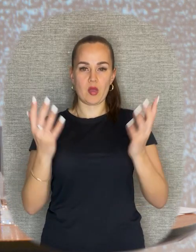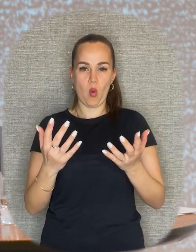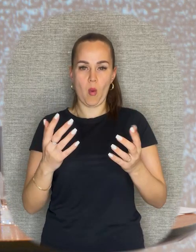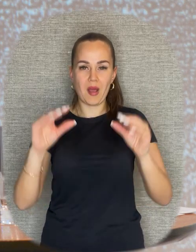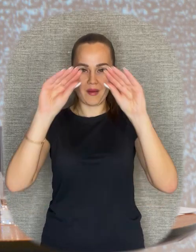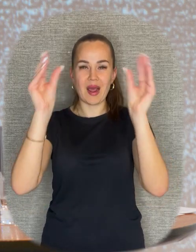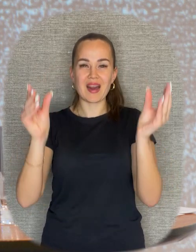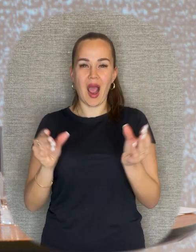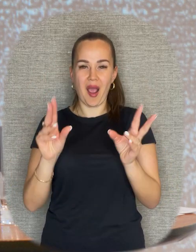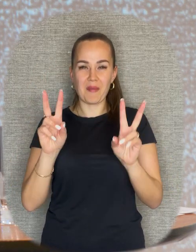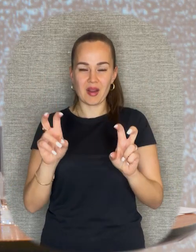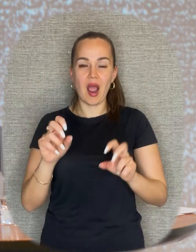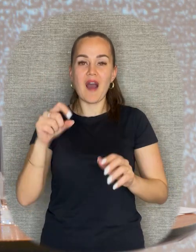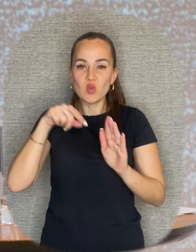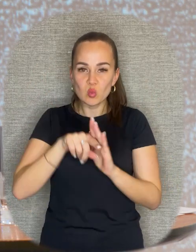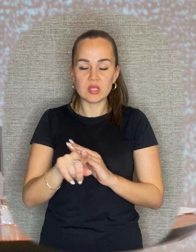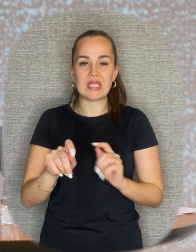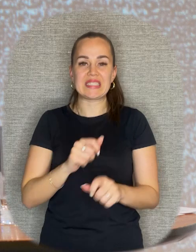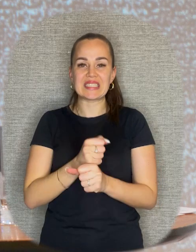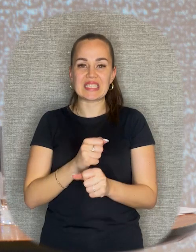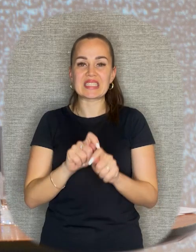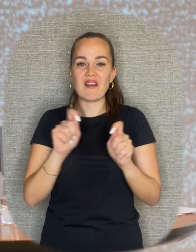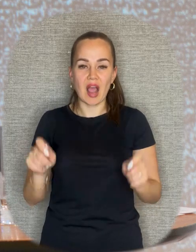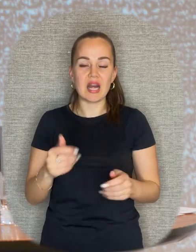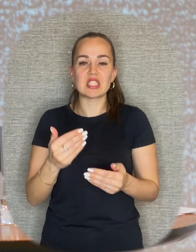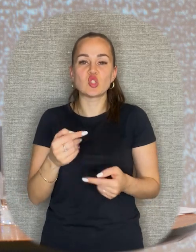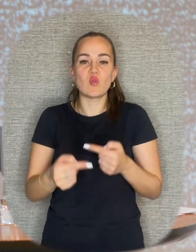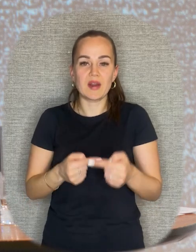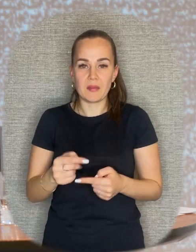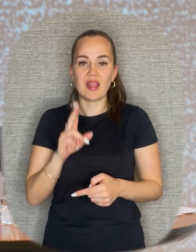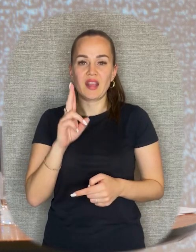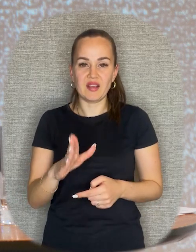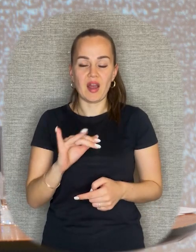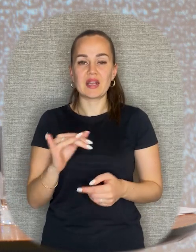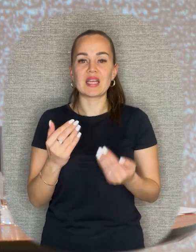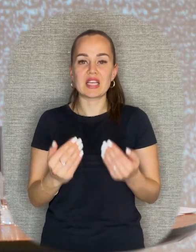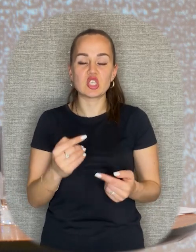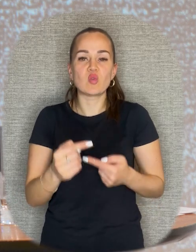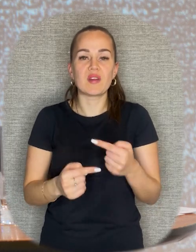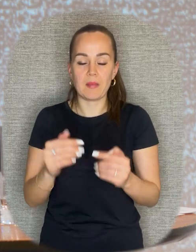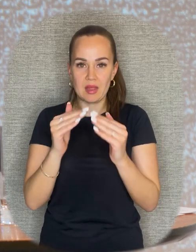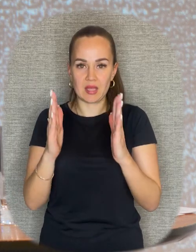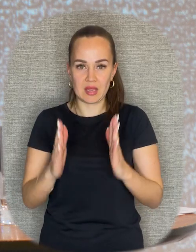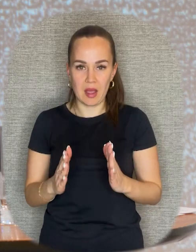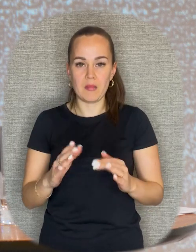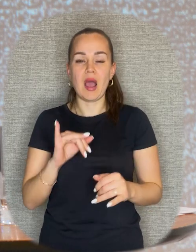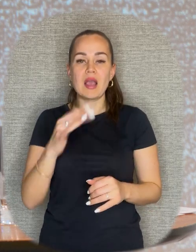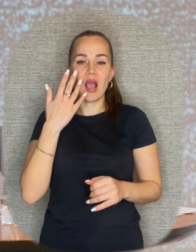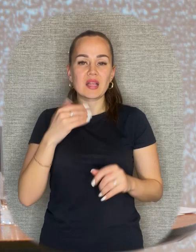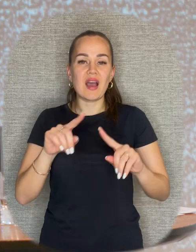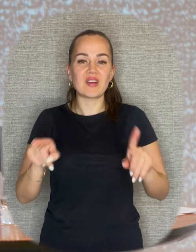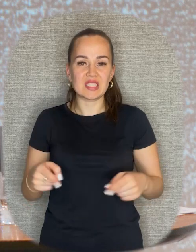это воссоздание фасадов воссоздание Ну некой объёма рамки но внутри при этом